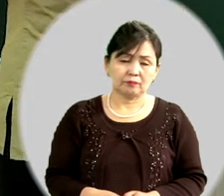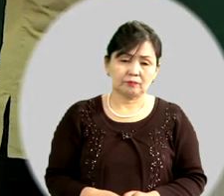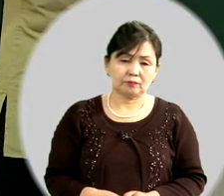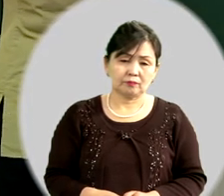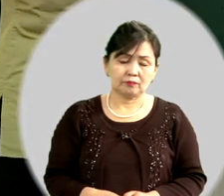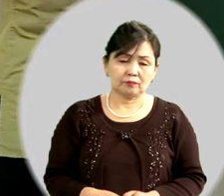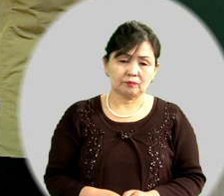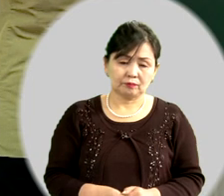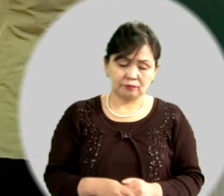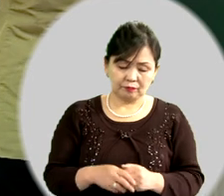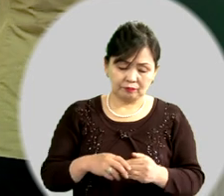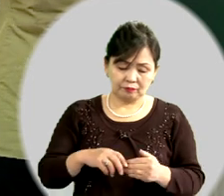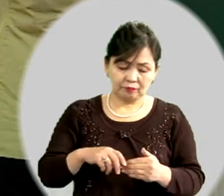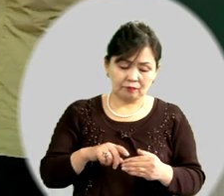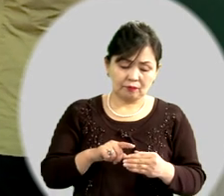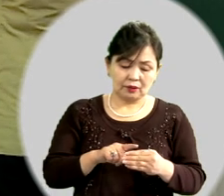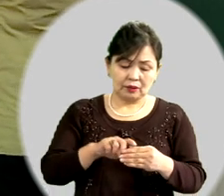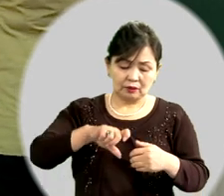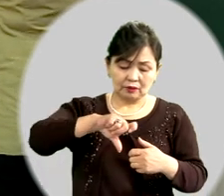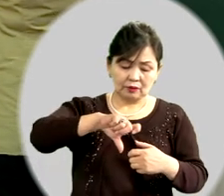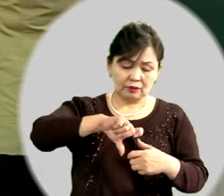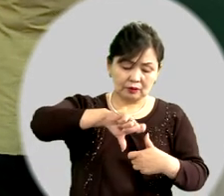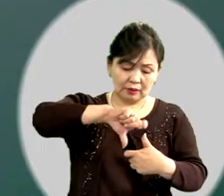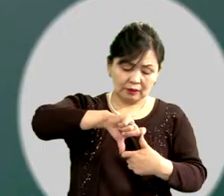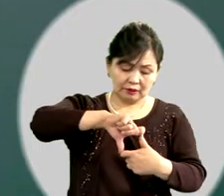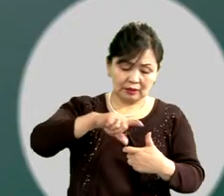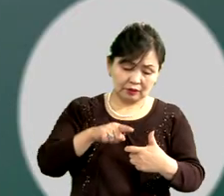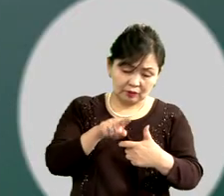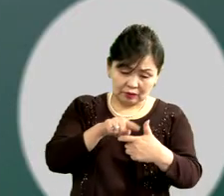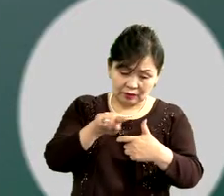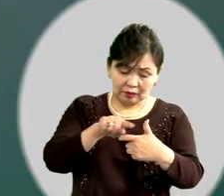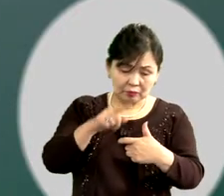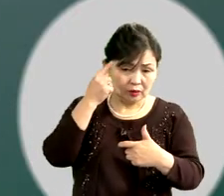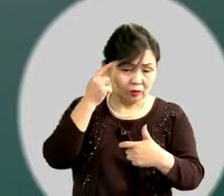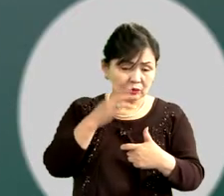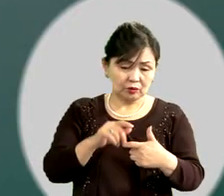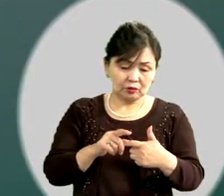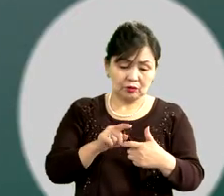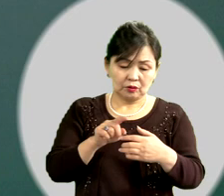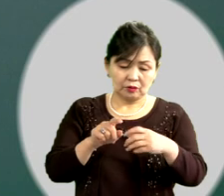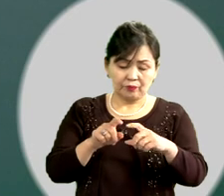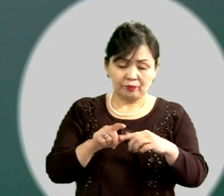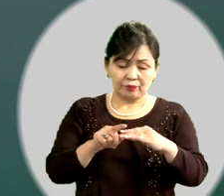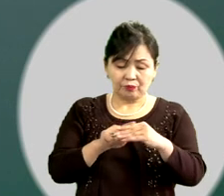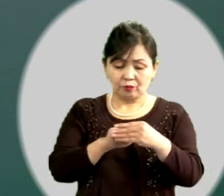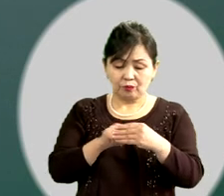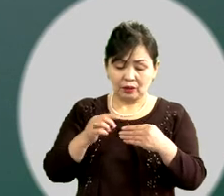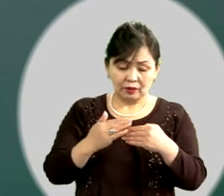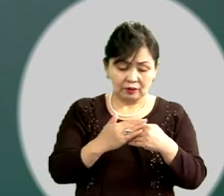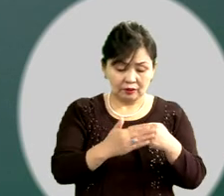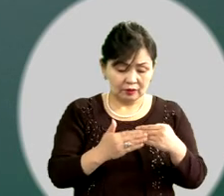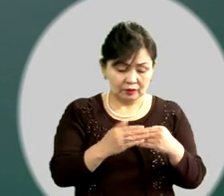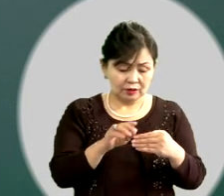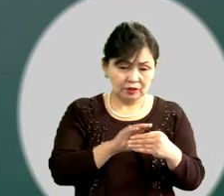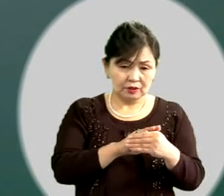яаж олох вэ? Квадратын талбайг олж байгаа гэсэн үг тийм ээ. Тийм учраас 4 см-ийг одоо бүгдээрээ нэртэй бичээ.